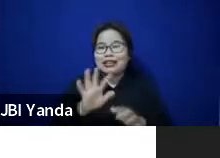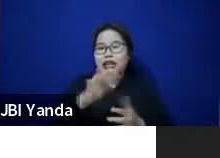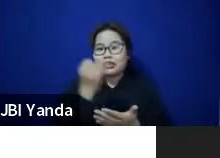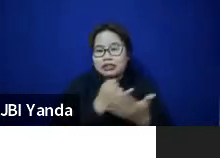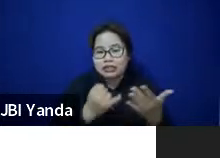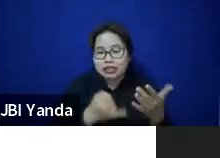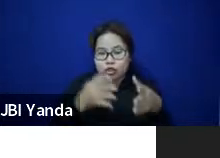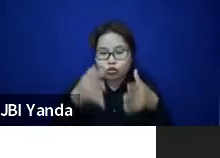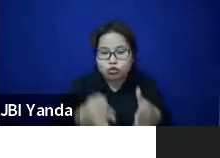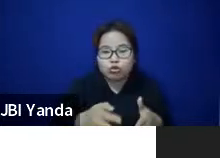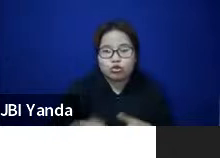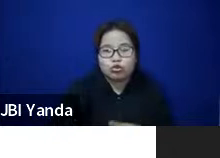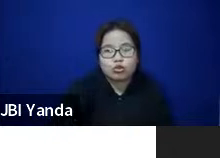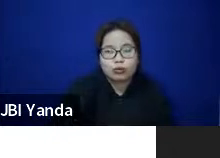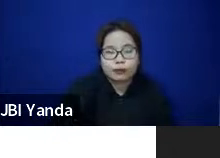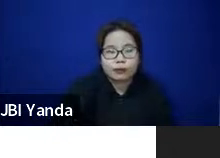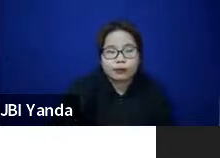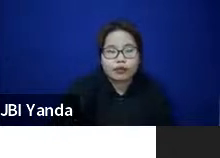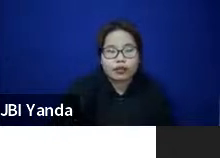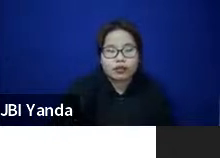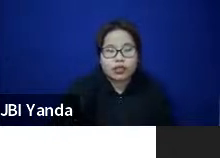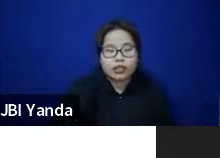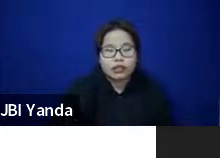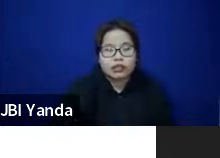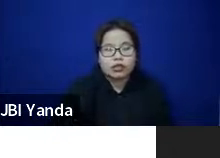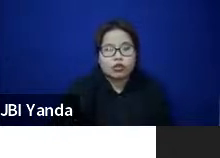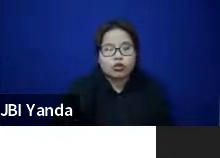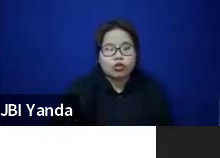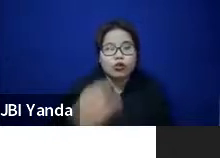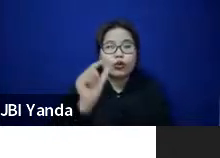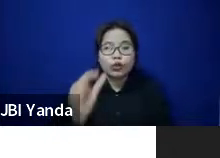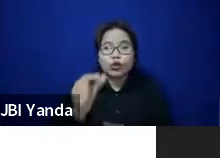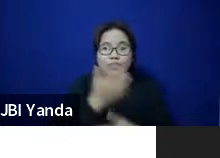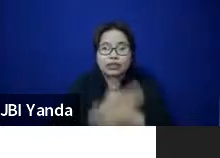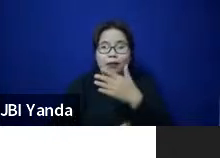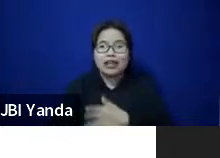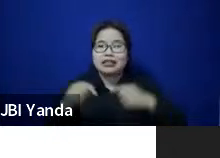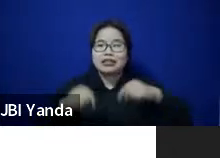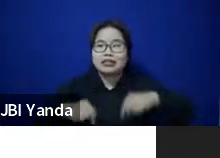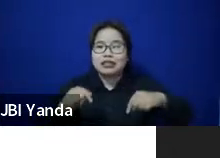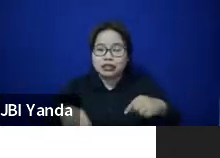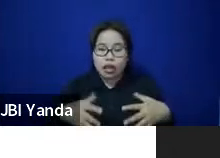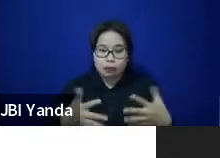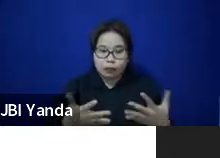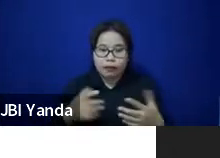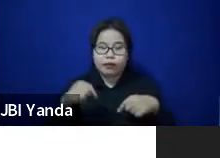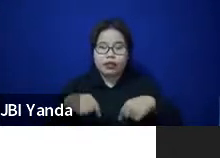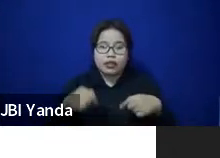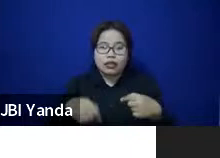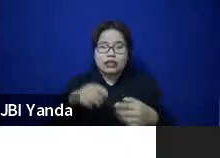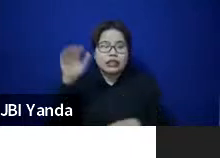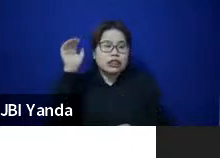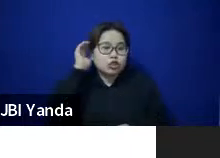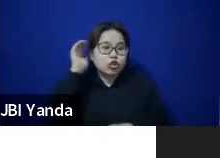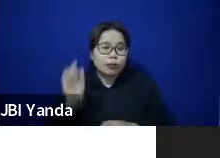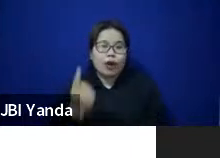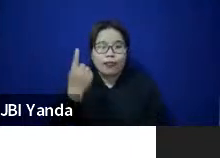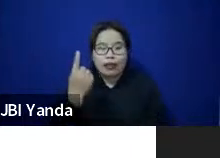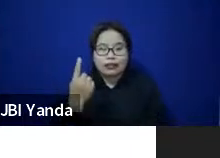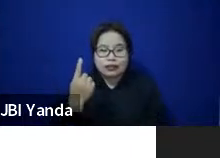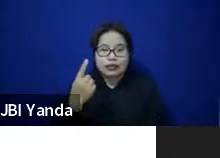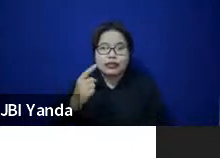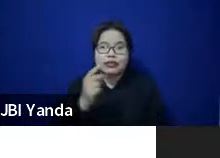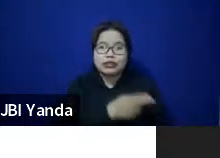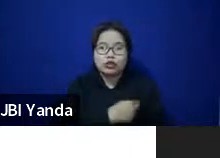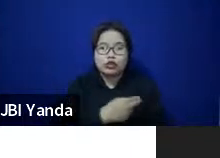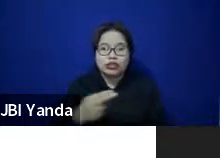khusus untuk menjadi lebih inklusif terhadap penyandang disabilitas. Ini salah satu isu prioritisasi juga di